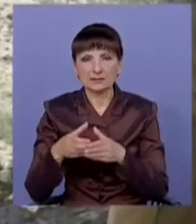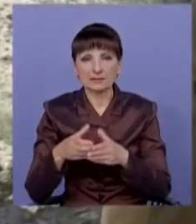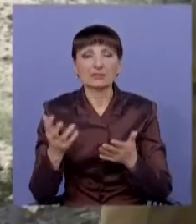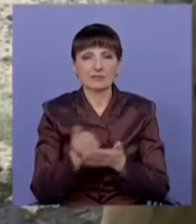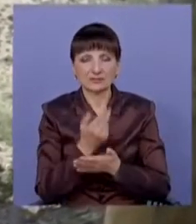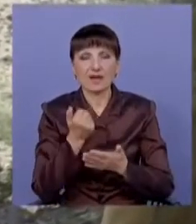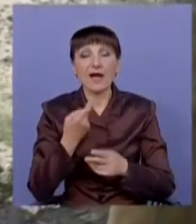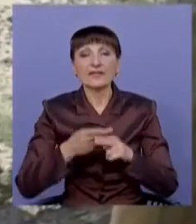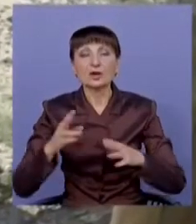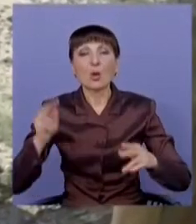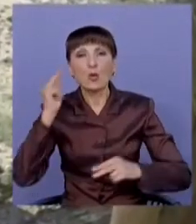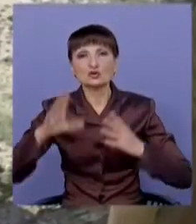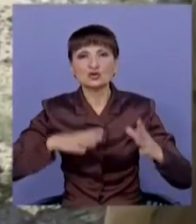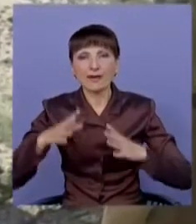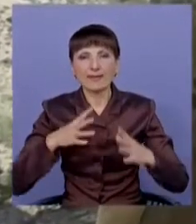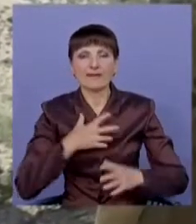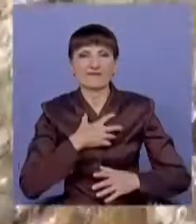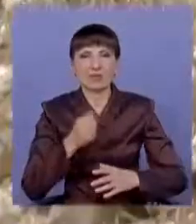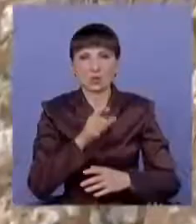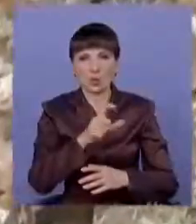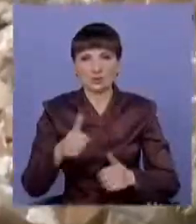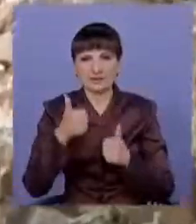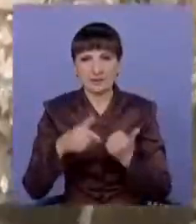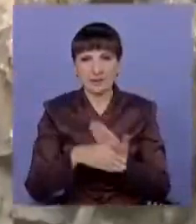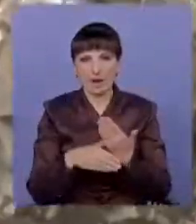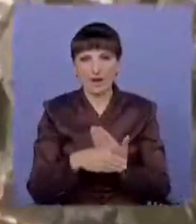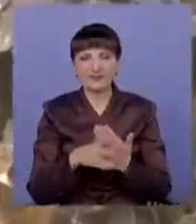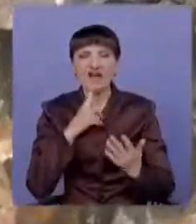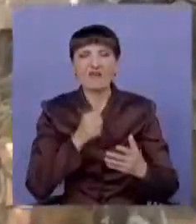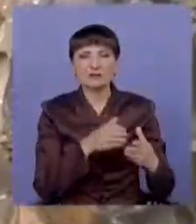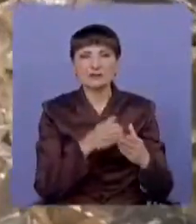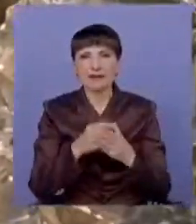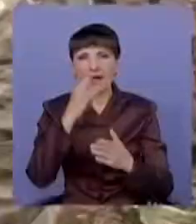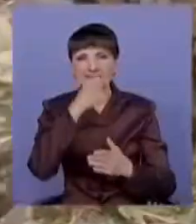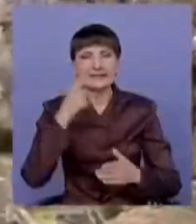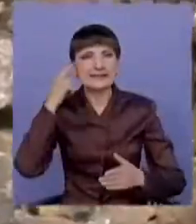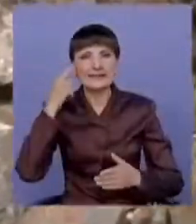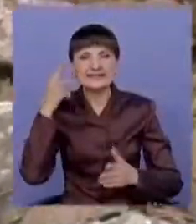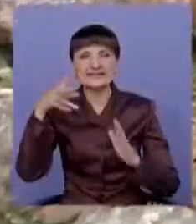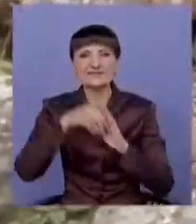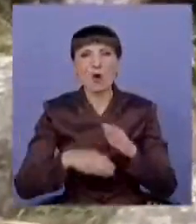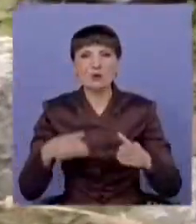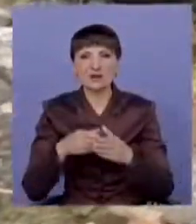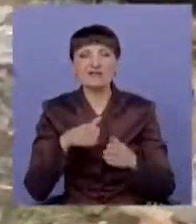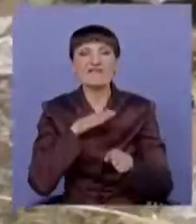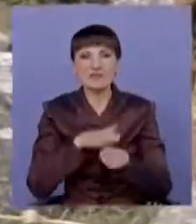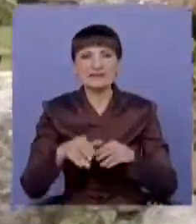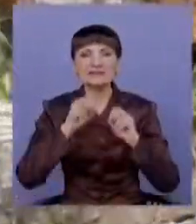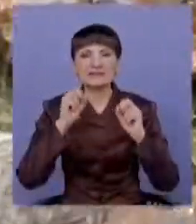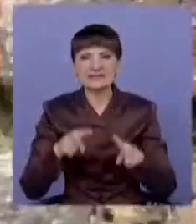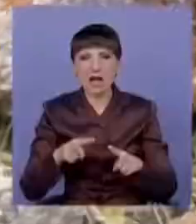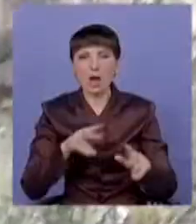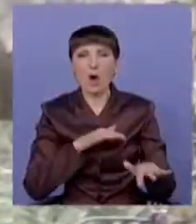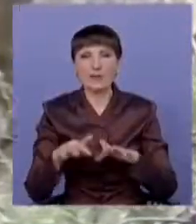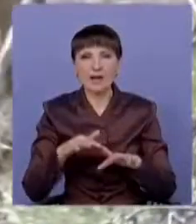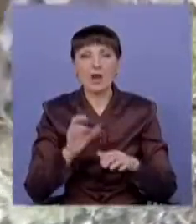что такие учения закаляют боевой дух команды. Воинские подразделения двух стран в составе сводного отряда выполнили специальную